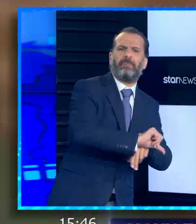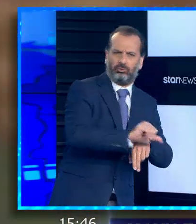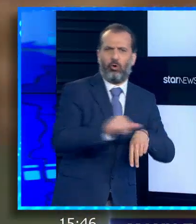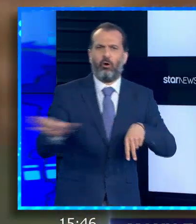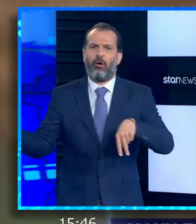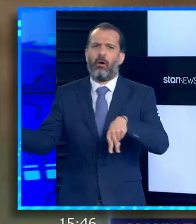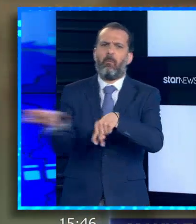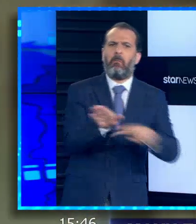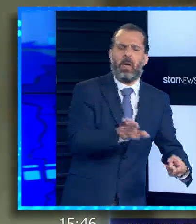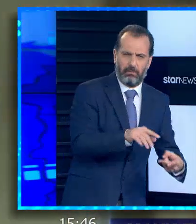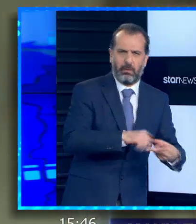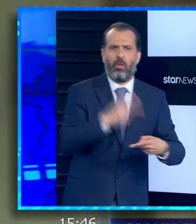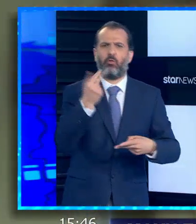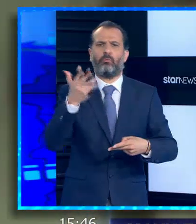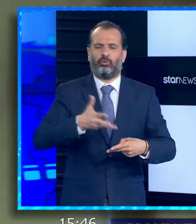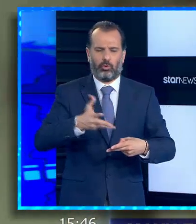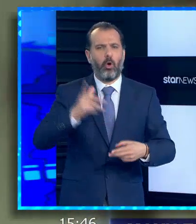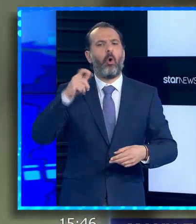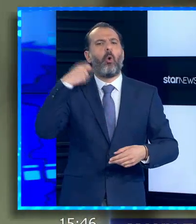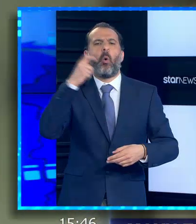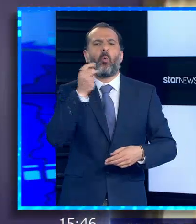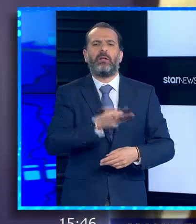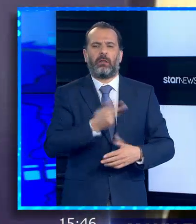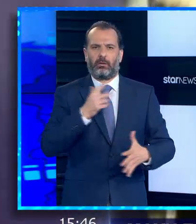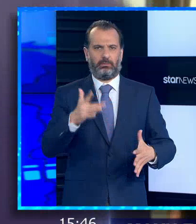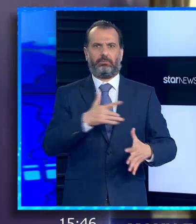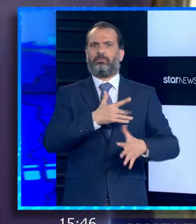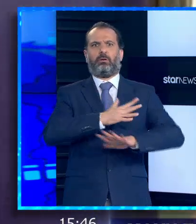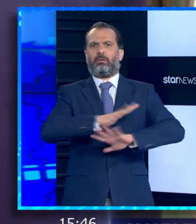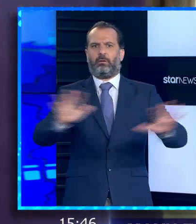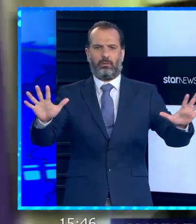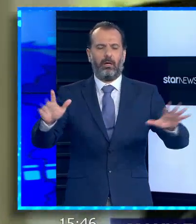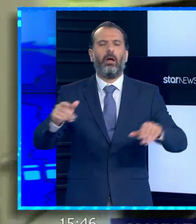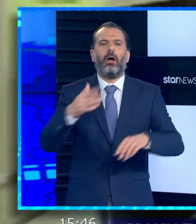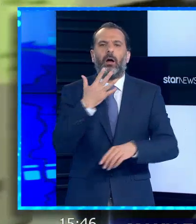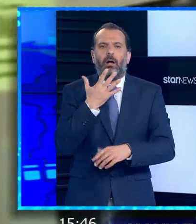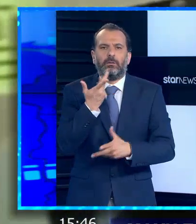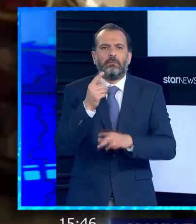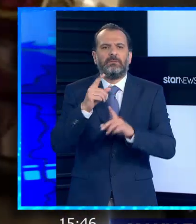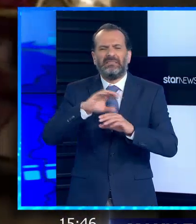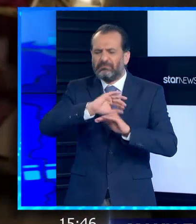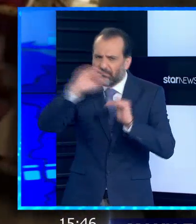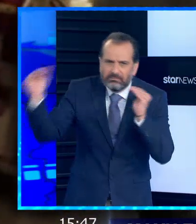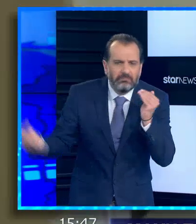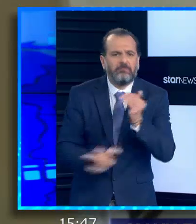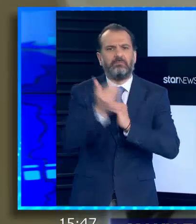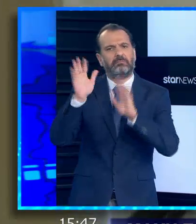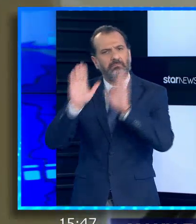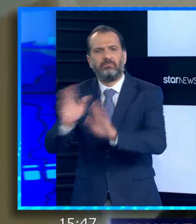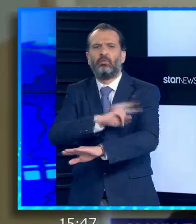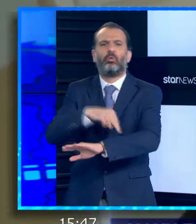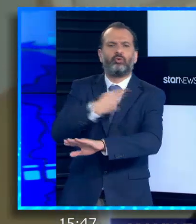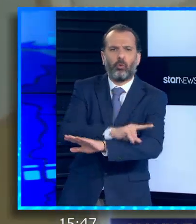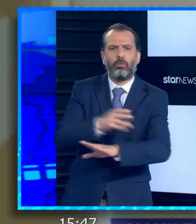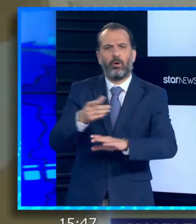ετών κοριτσάκι του. Οι γονείς του βρίσκονται σε κατάσταση σοκ, είναι συγκλονισμένοι, δεν φεύγουν στιγμή από το πλευρό του παιδιού και